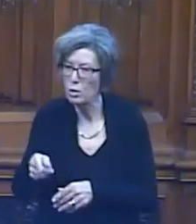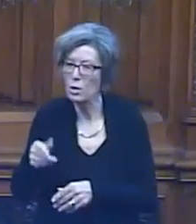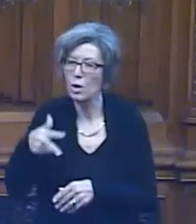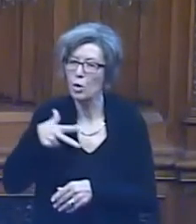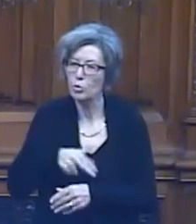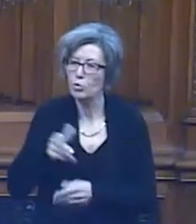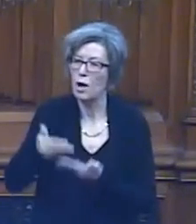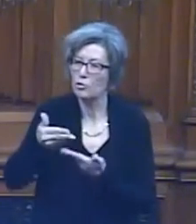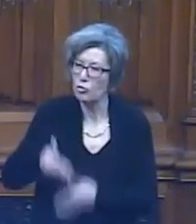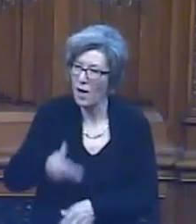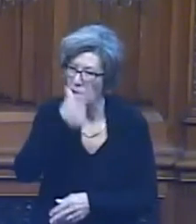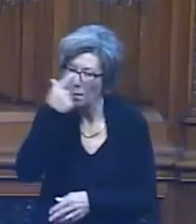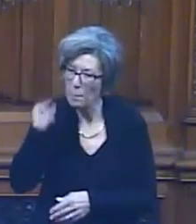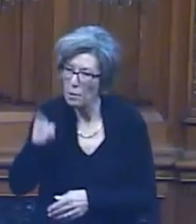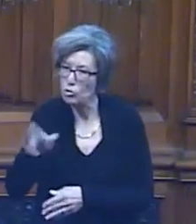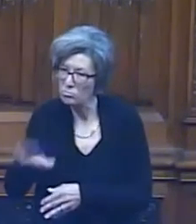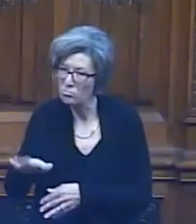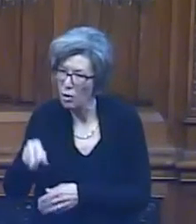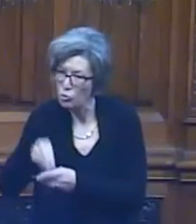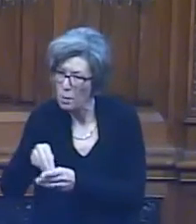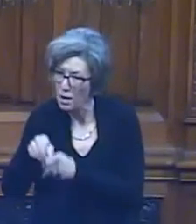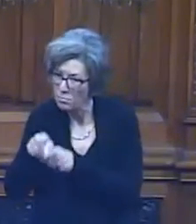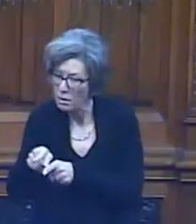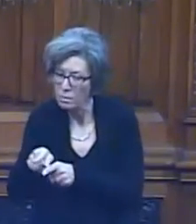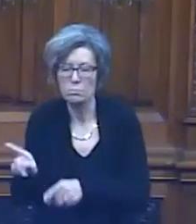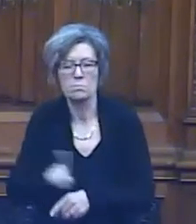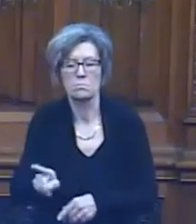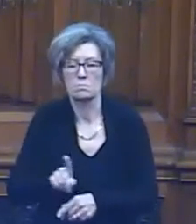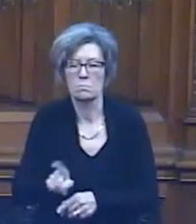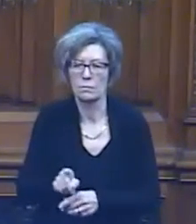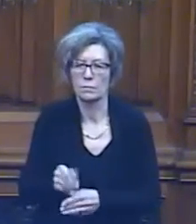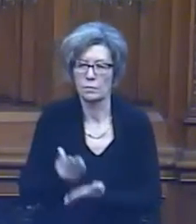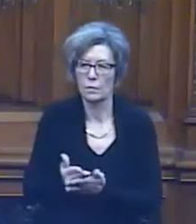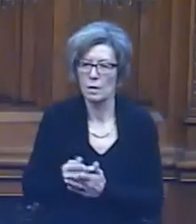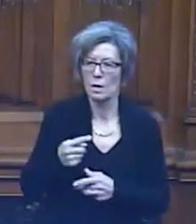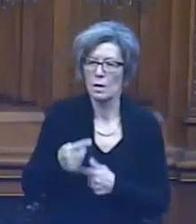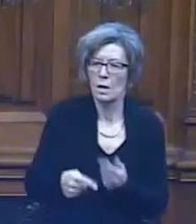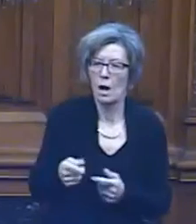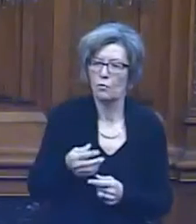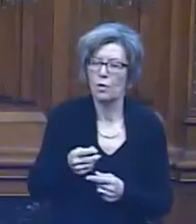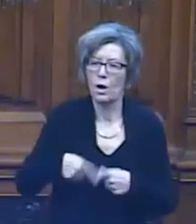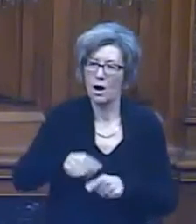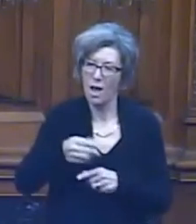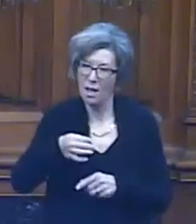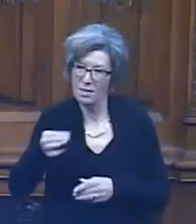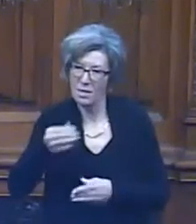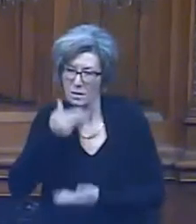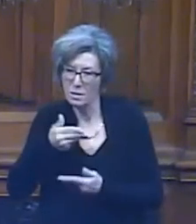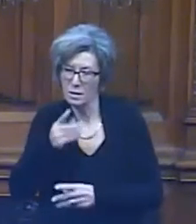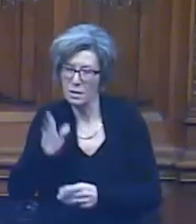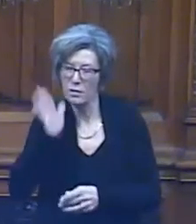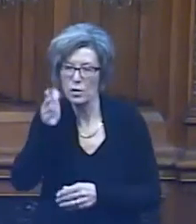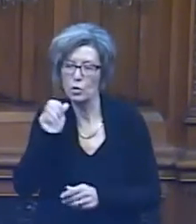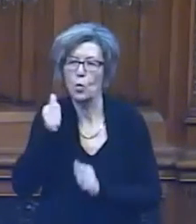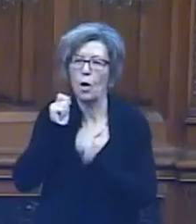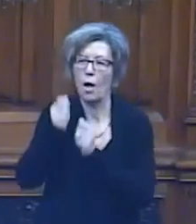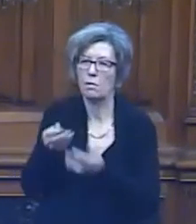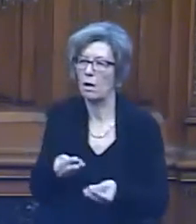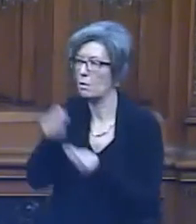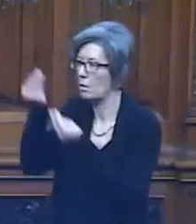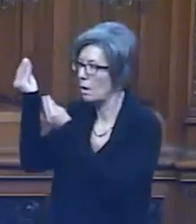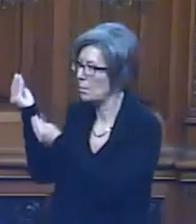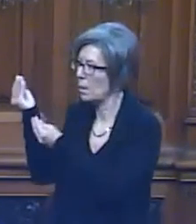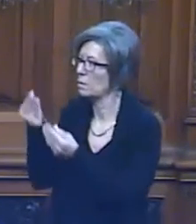sozial Schwachen. Und wie heute, und da wird ja noch im Laufe der Landtagssitzung ein Antrag